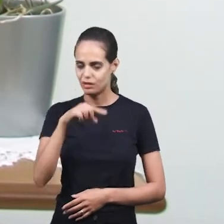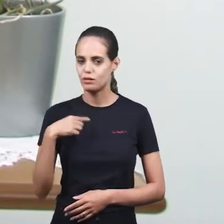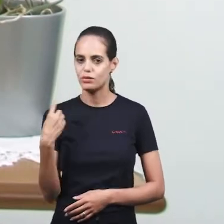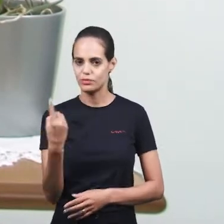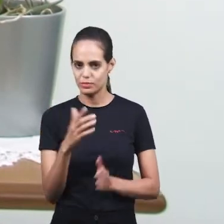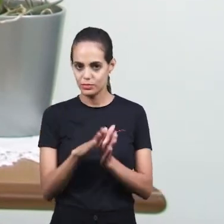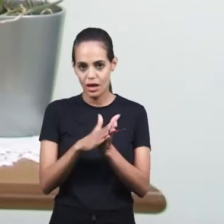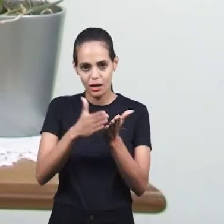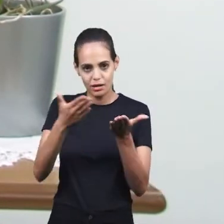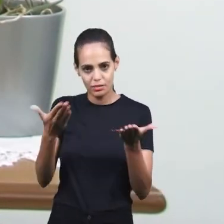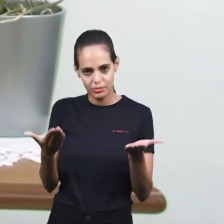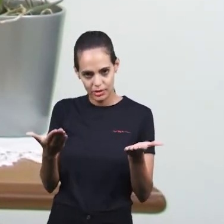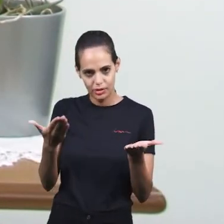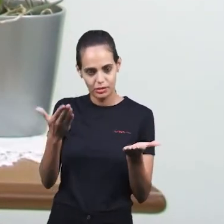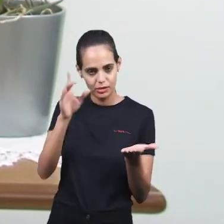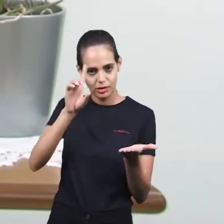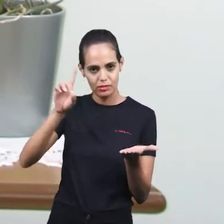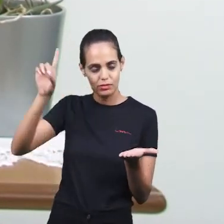наши Библии.